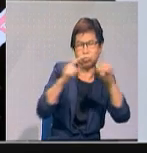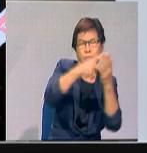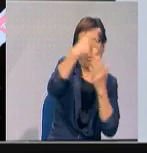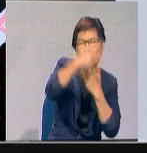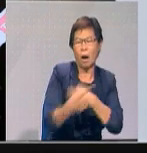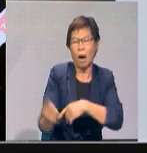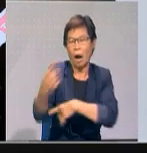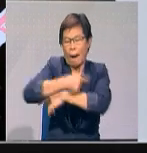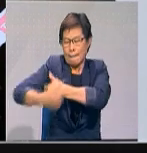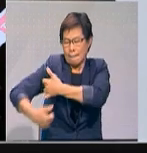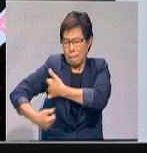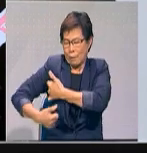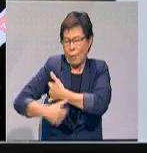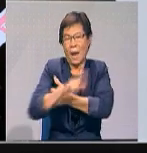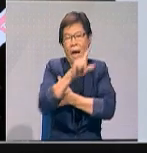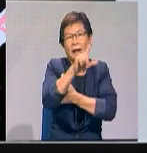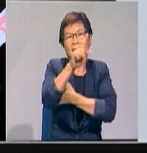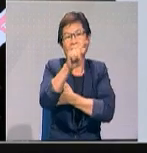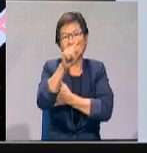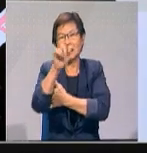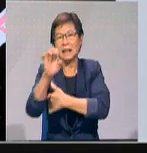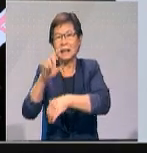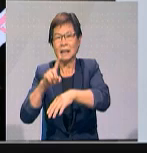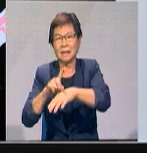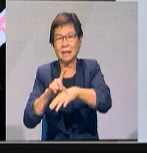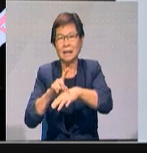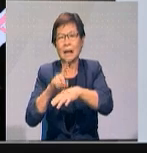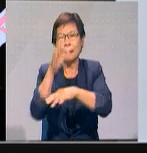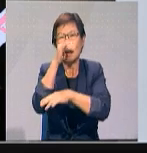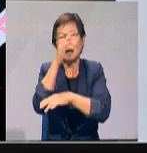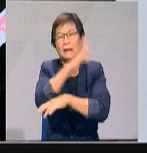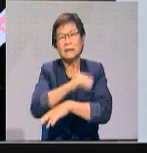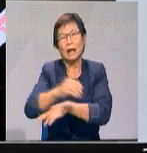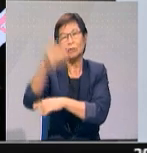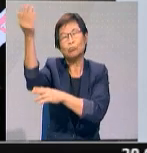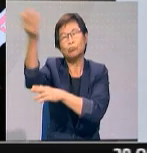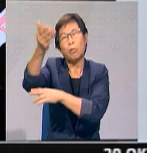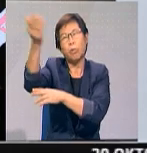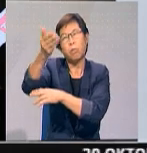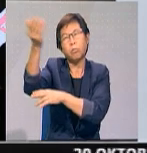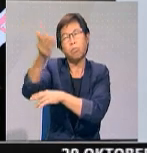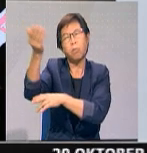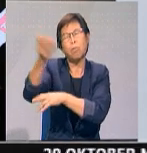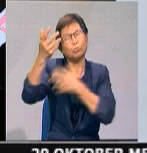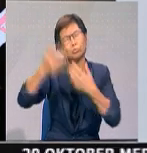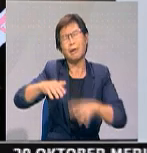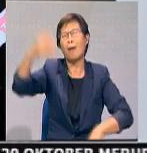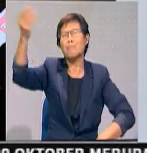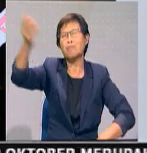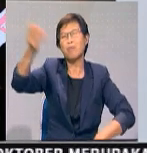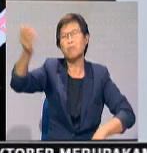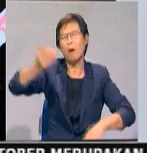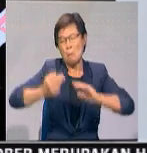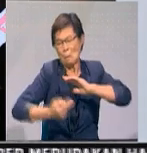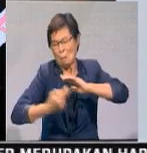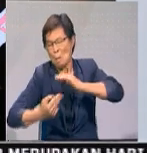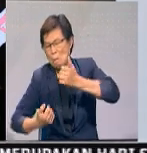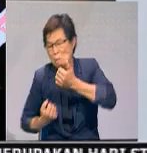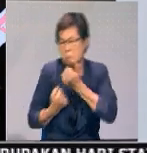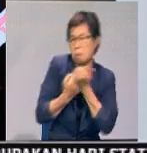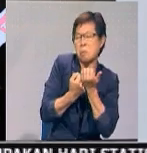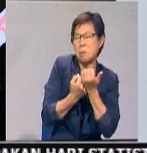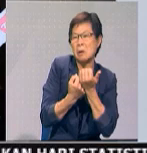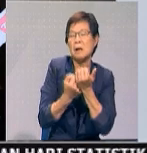Perwira LTTE di Melaka dan telah menyampaikan ucapan yang berunsur sokongan